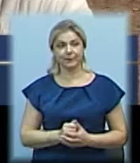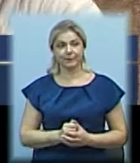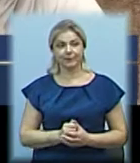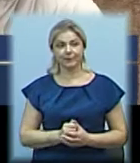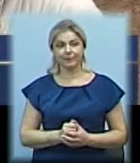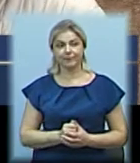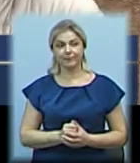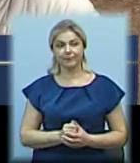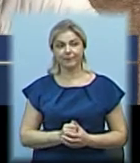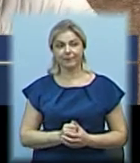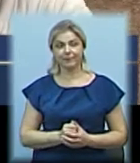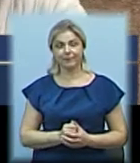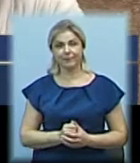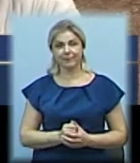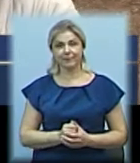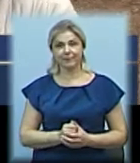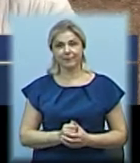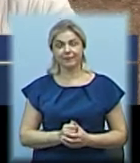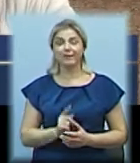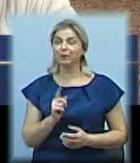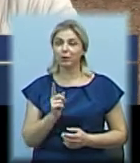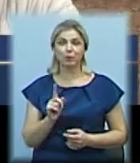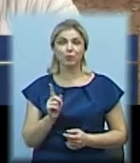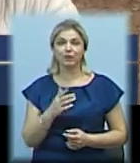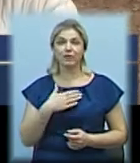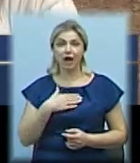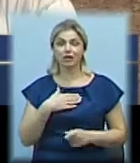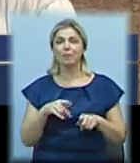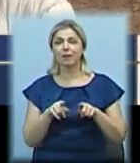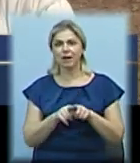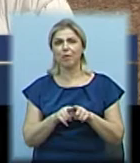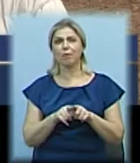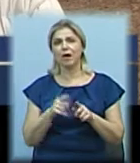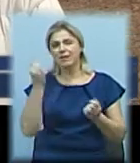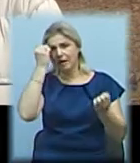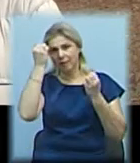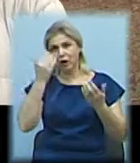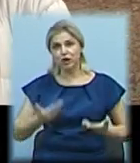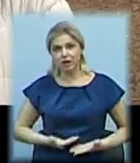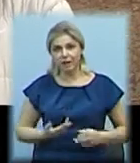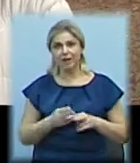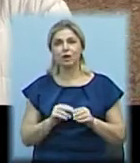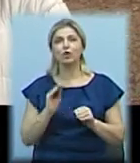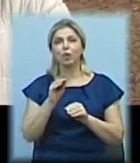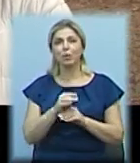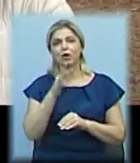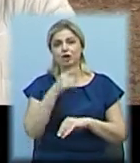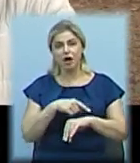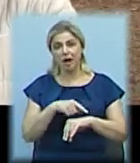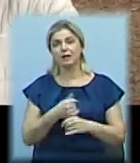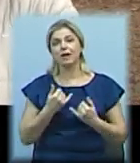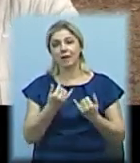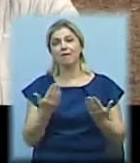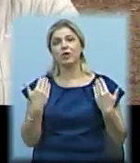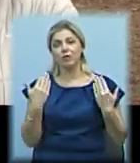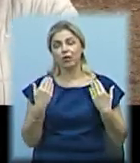у будь-якому випадку подобається, тому що у нашому такому метушливому житті це додатковий час для відпочинку,